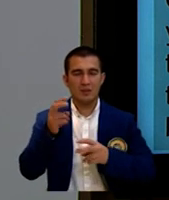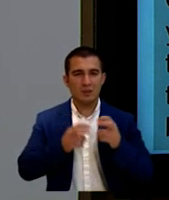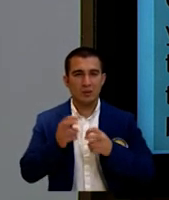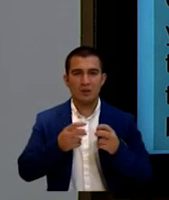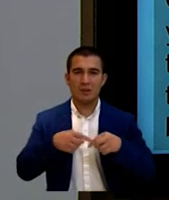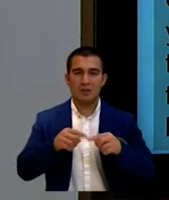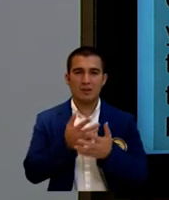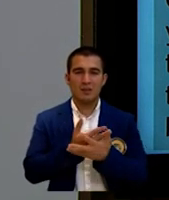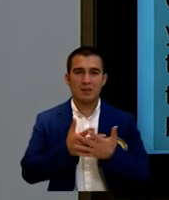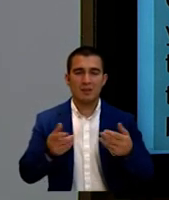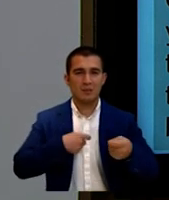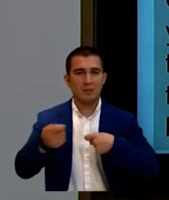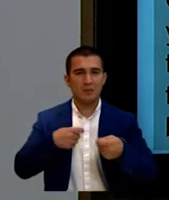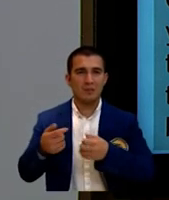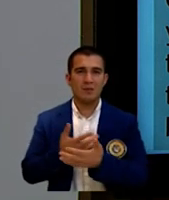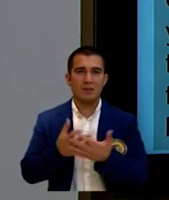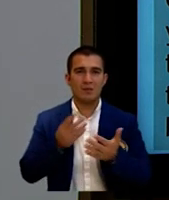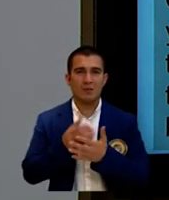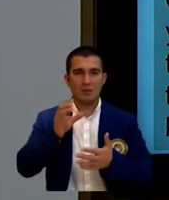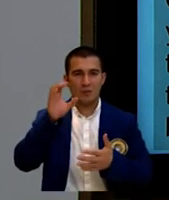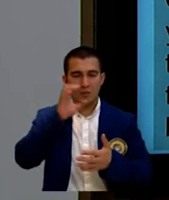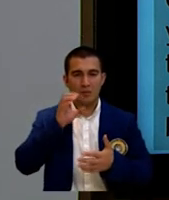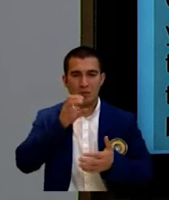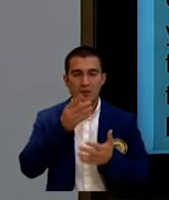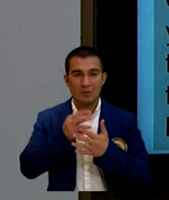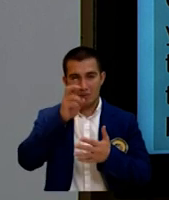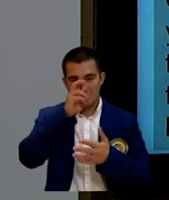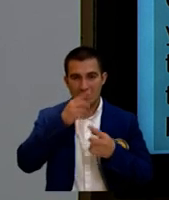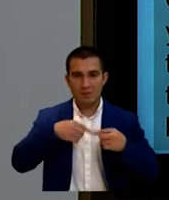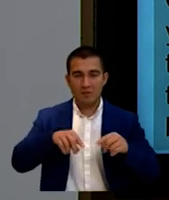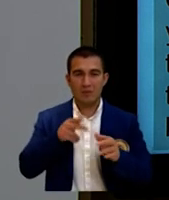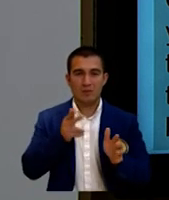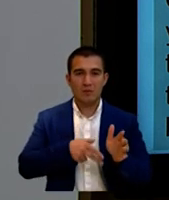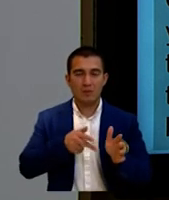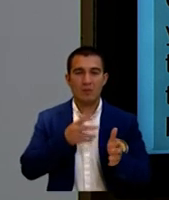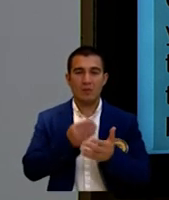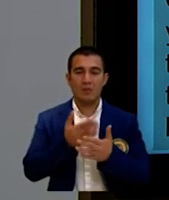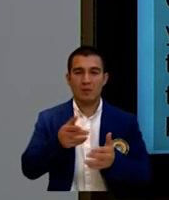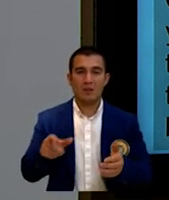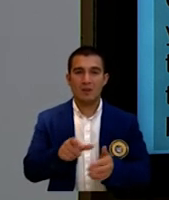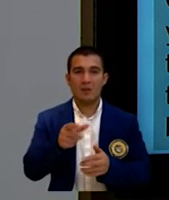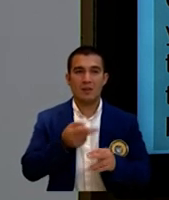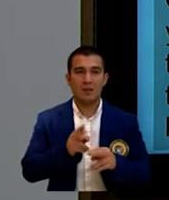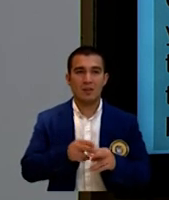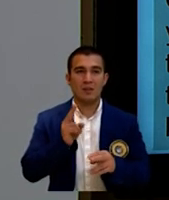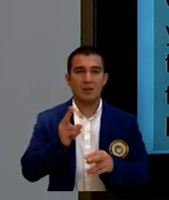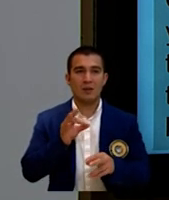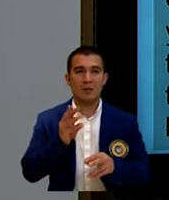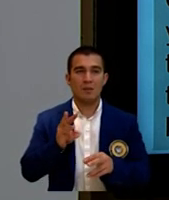muassasalar tarkibida O'zbekiston temir yo'llari davlat aksiyadorlik temir yo'l kompaniyasi tashkil etilgan